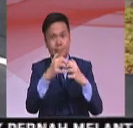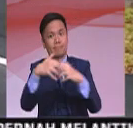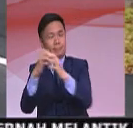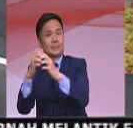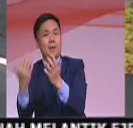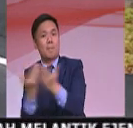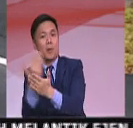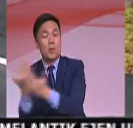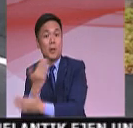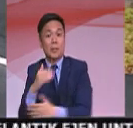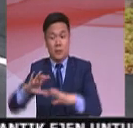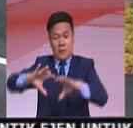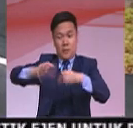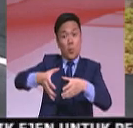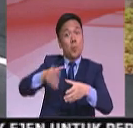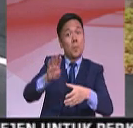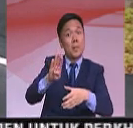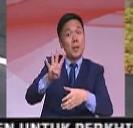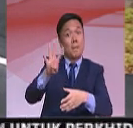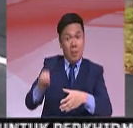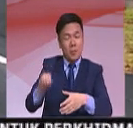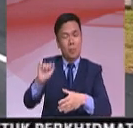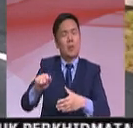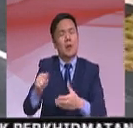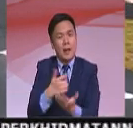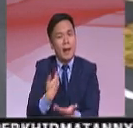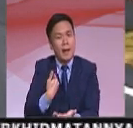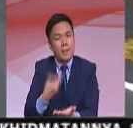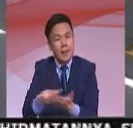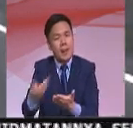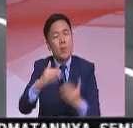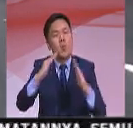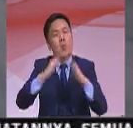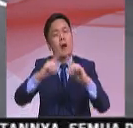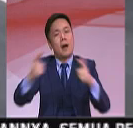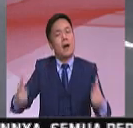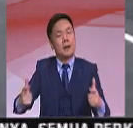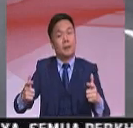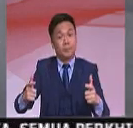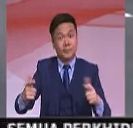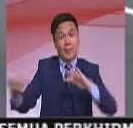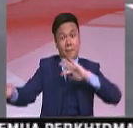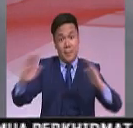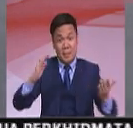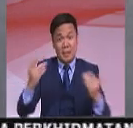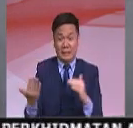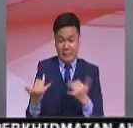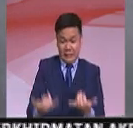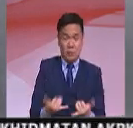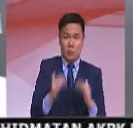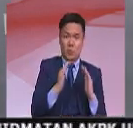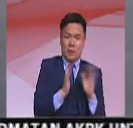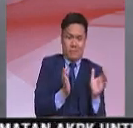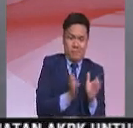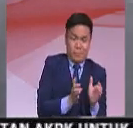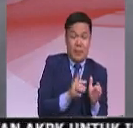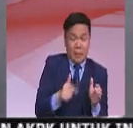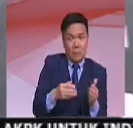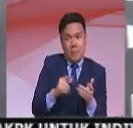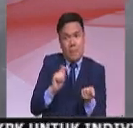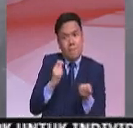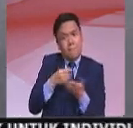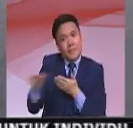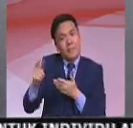khususnya golongan B40, dapat mendiami rumah yang lebih besar berbanding rumah yang sedang mereka diami.